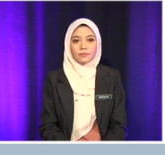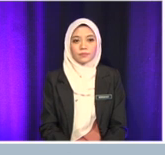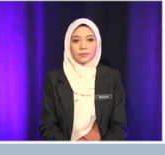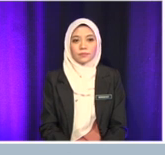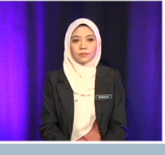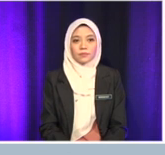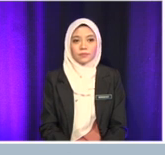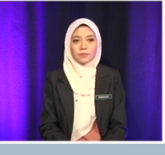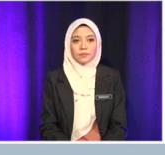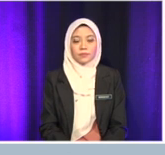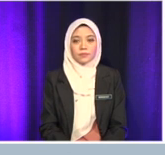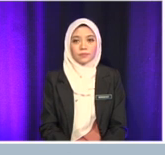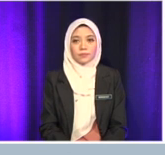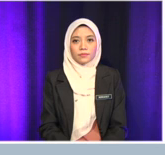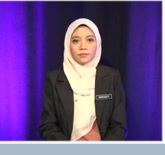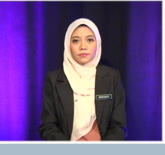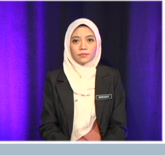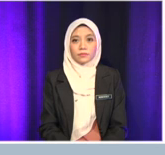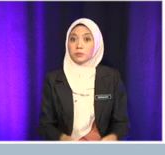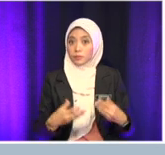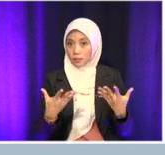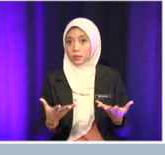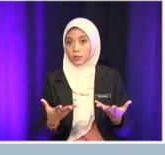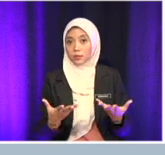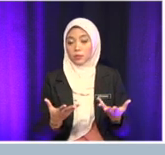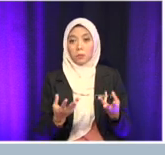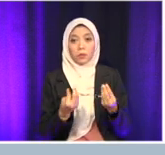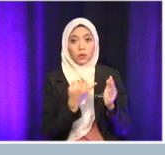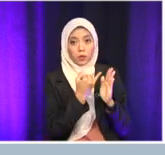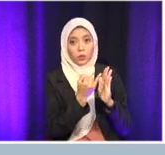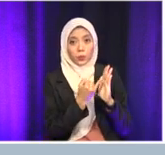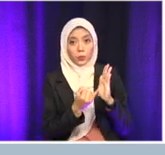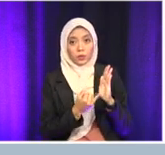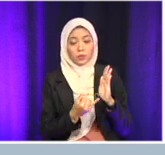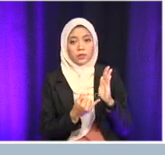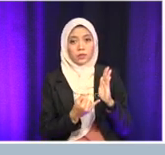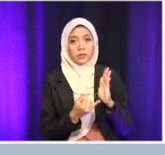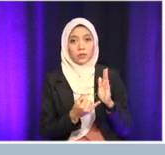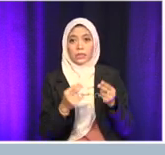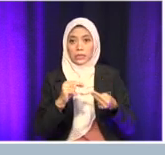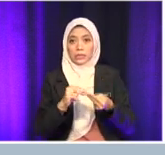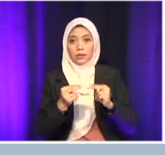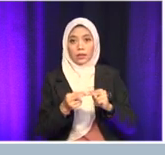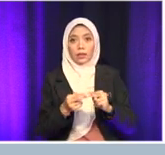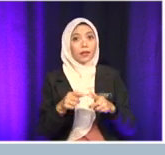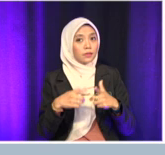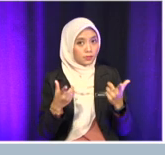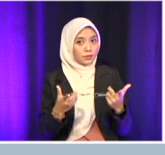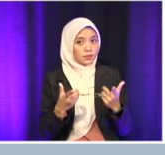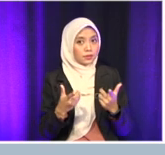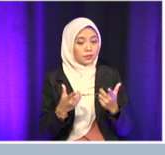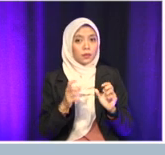saja Oke jadi Bagaimanakah lukisan bagi dongakkan white so kita nampak di sini oke